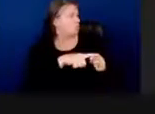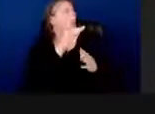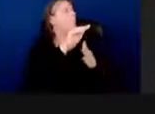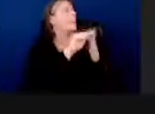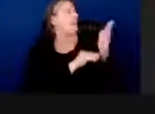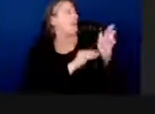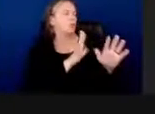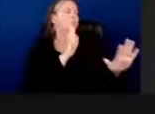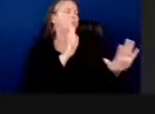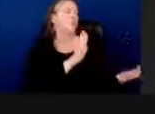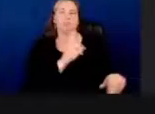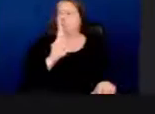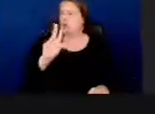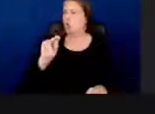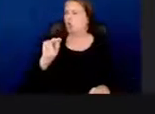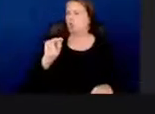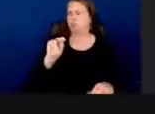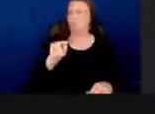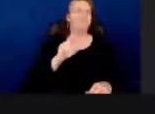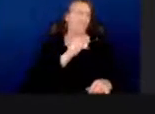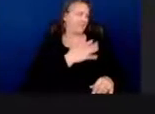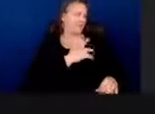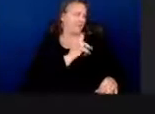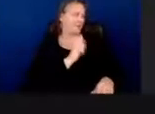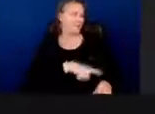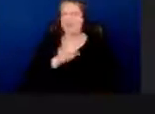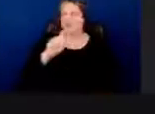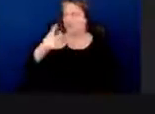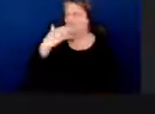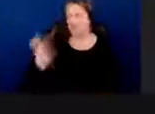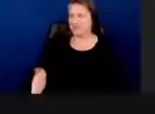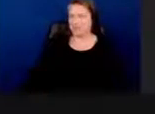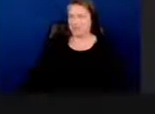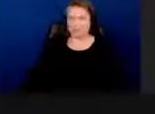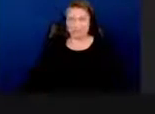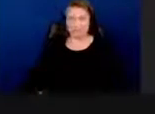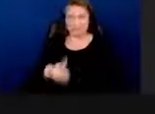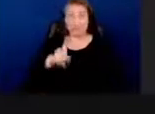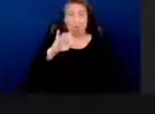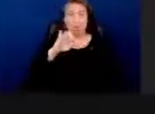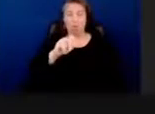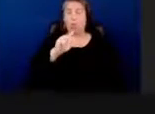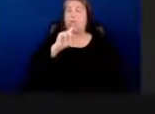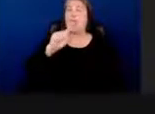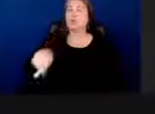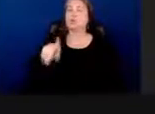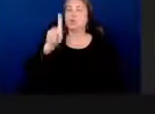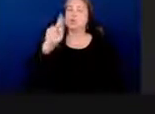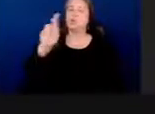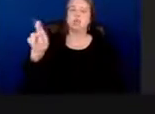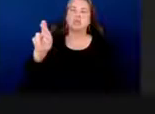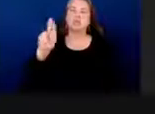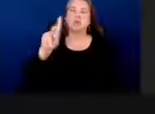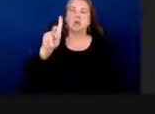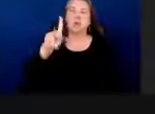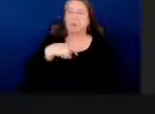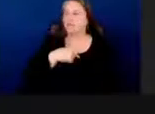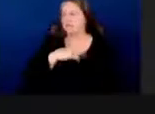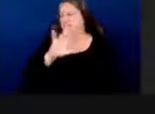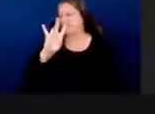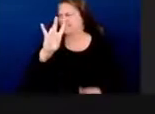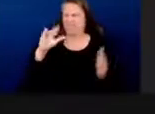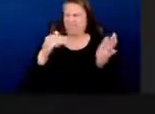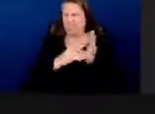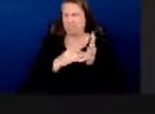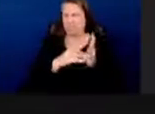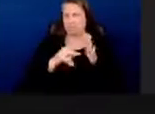لا لا لا لا لستم بحاجة للتقدم بالطلب في نوفمبر إذا أردت. إذا كان بإمكاني أجيب السؤال دكتور